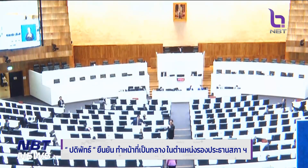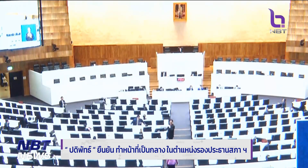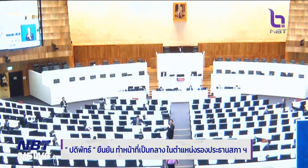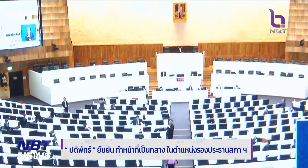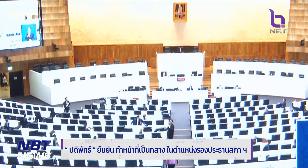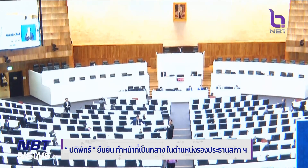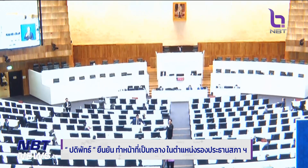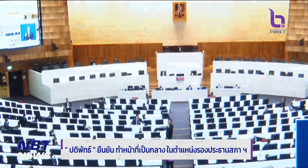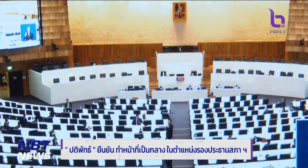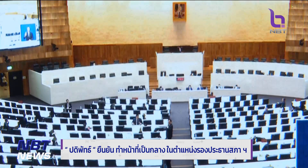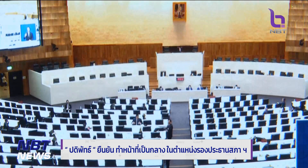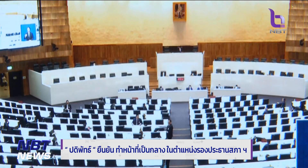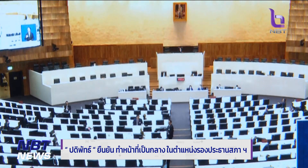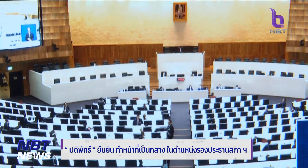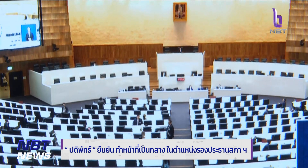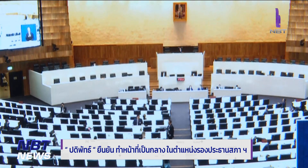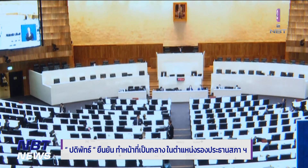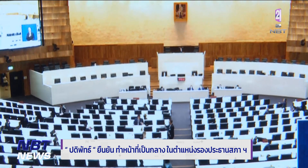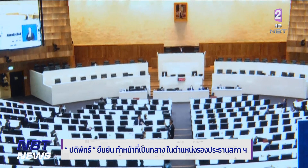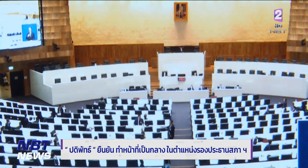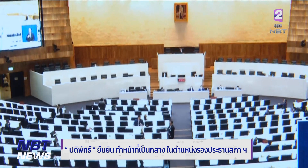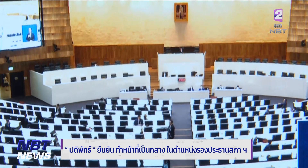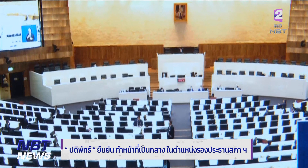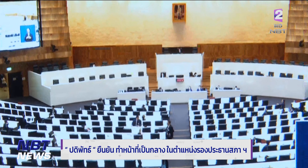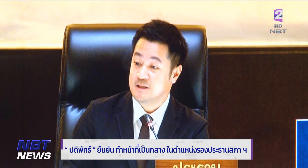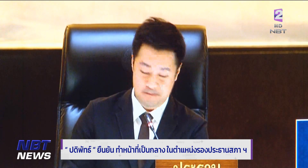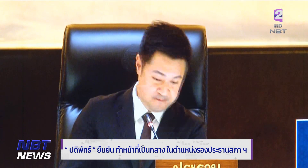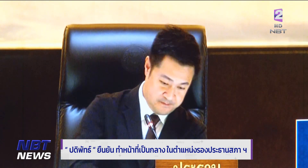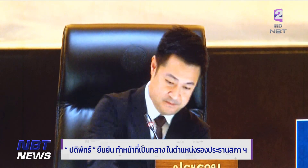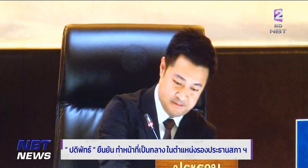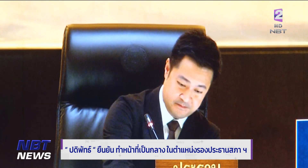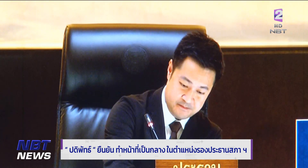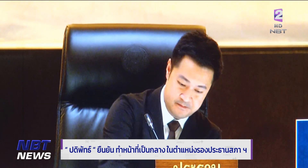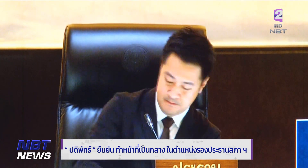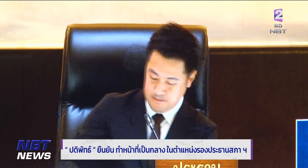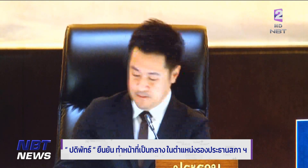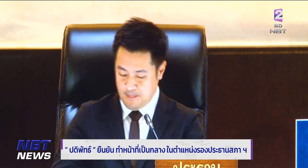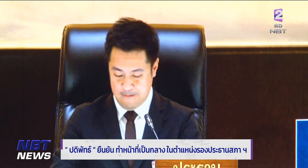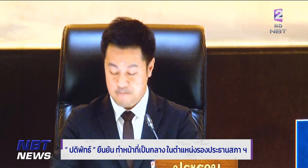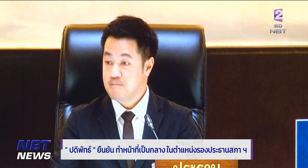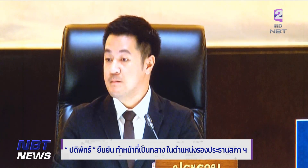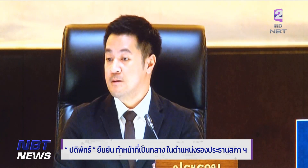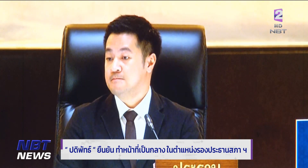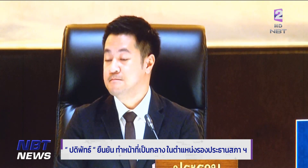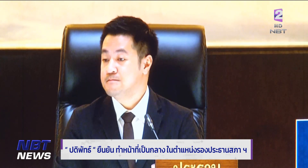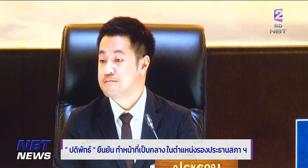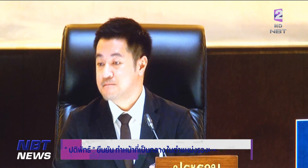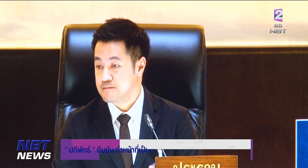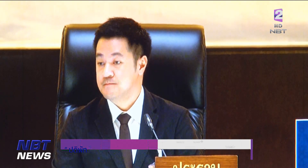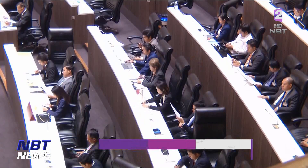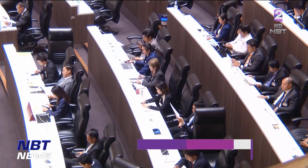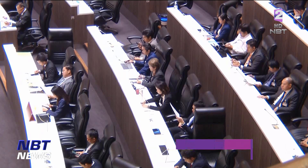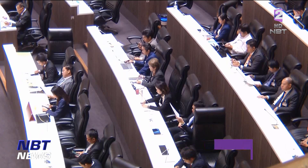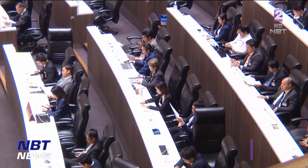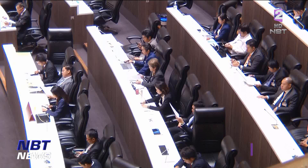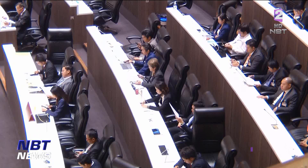ที่ต้องการขับเคลื่อนให้ประชาชนจึงตัดสินใจแสดงความจำนงต่อพรรคก้าวไกลขอทำหน้าที่ต่อ